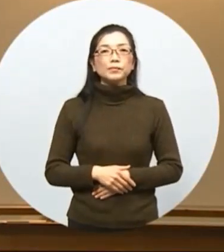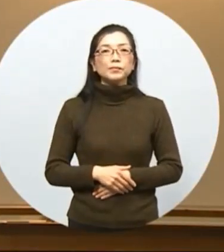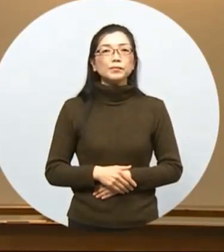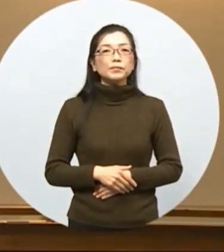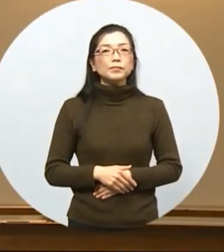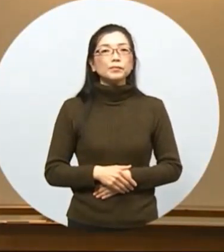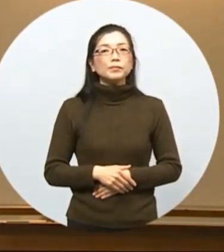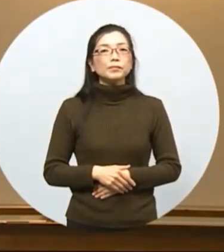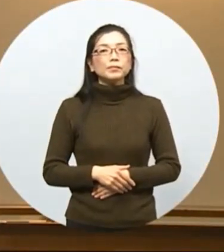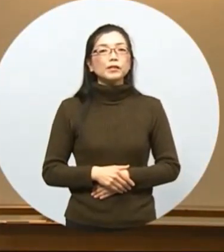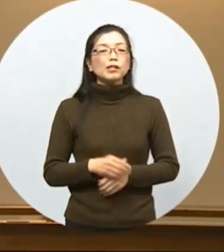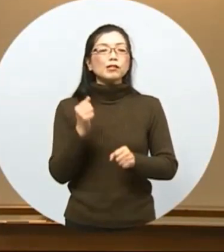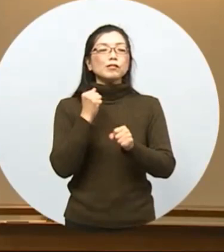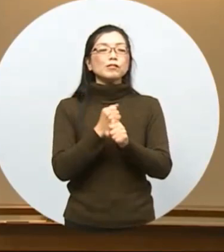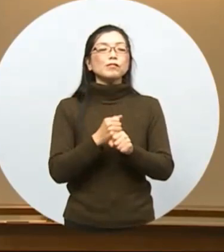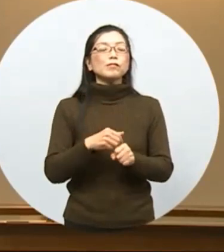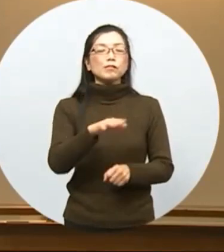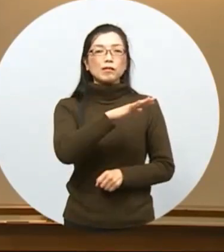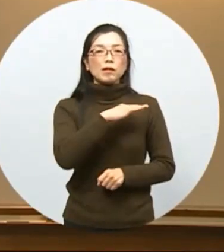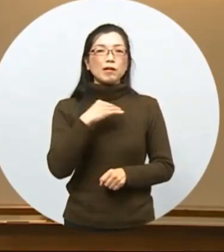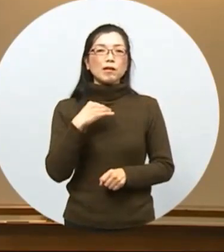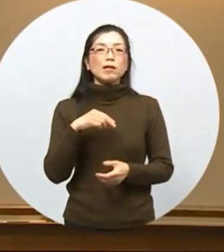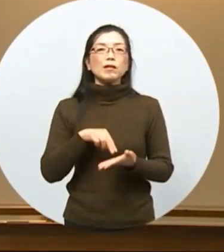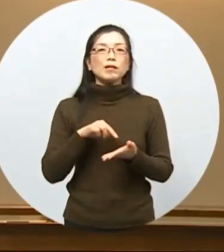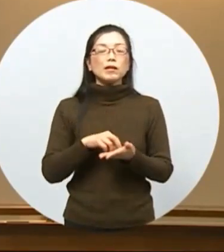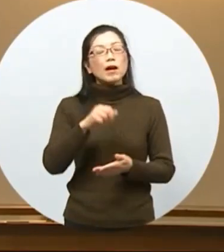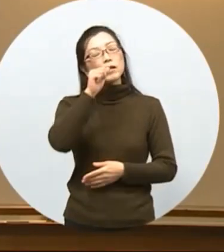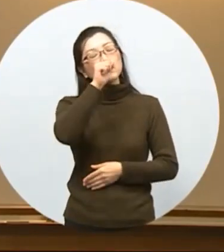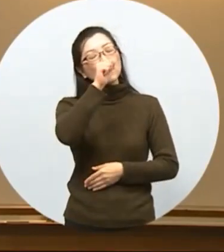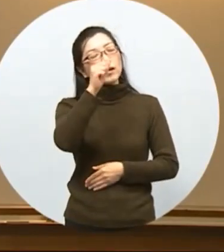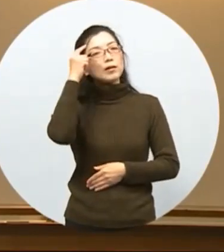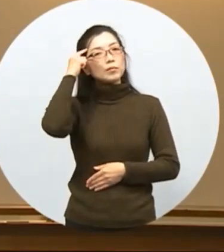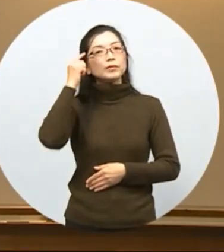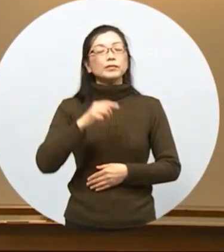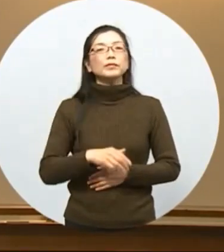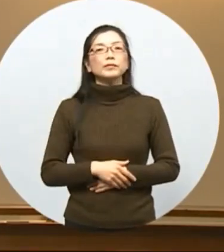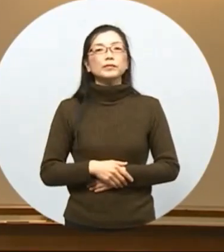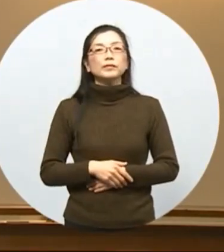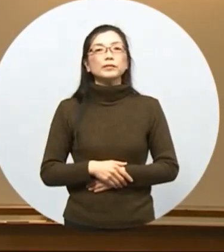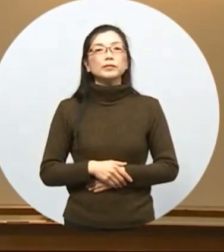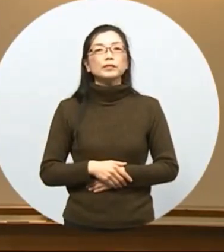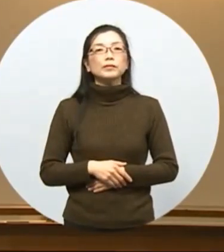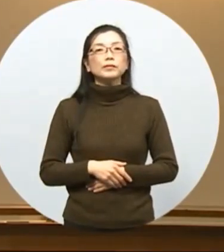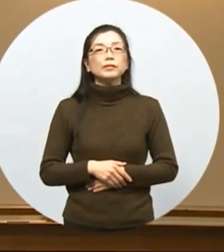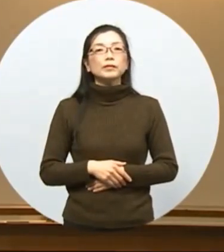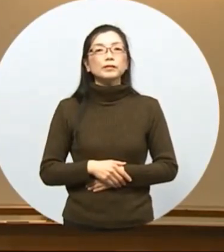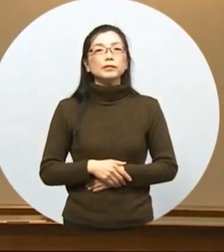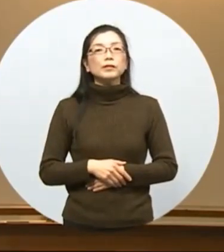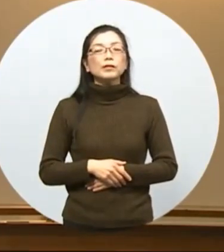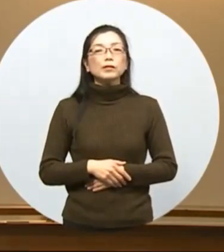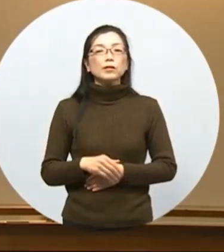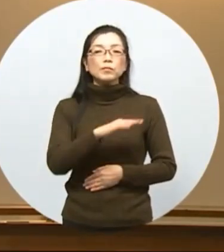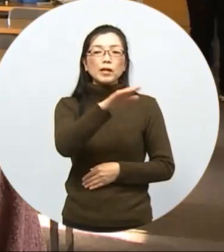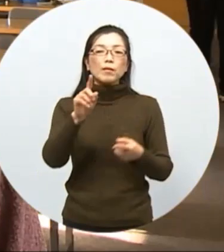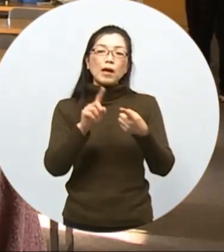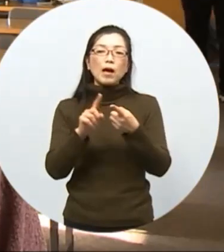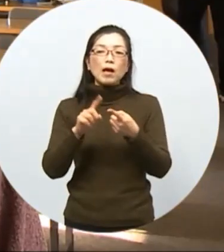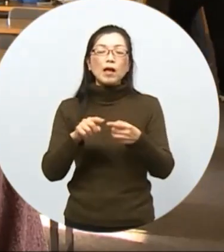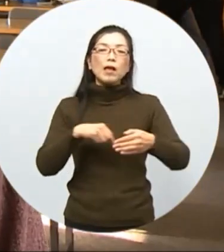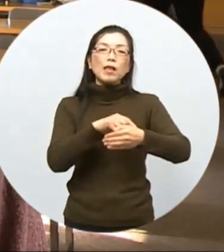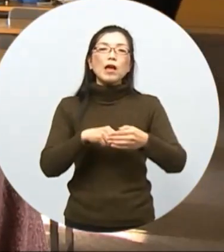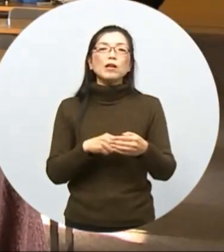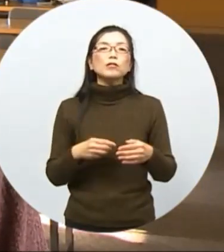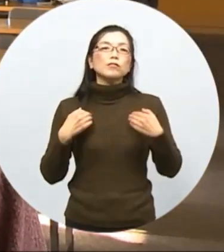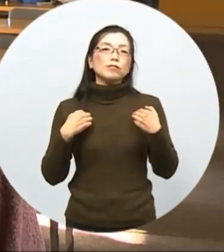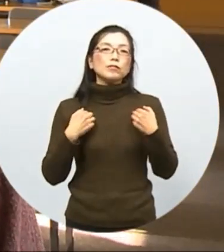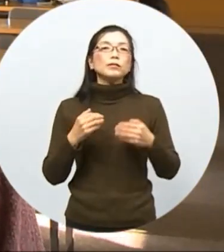がやっぱり作ったものとしてはいいのかなと。そのためにはそういう内容にしなきゃいけない。 先ほ